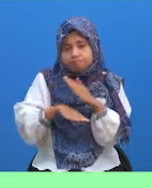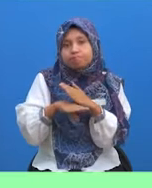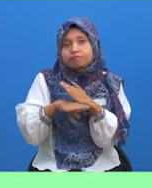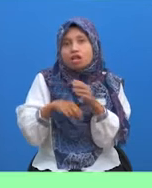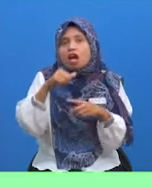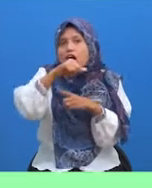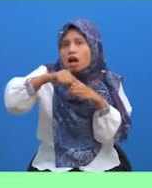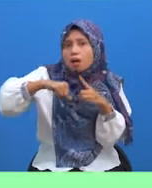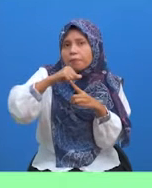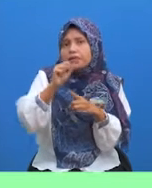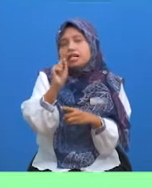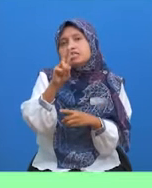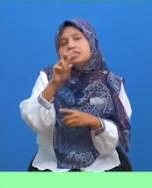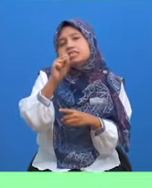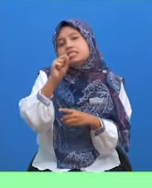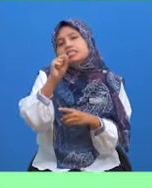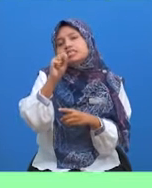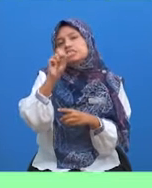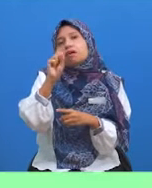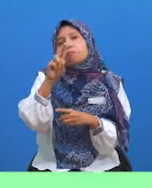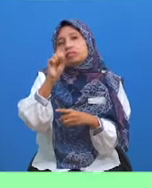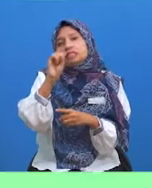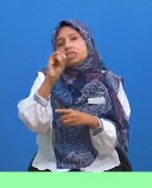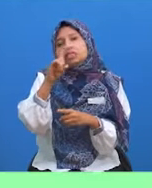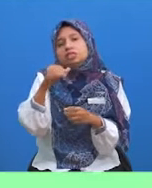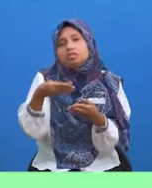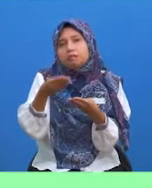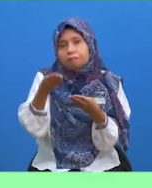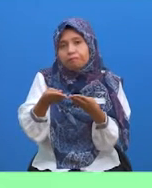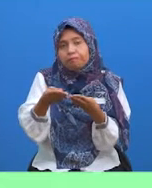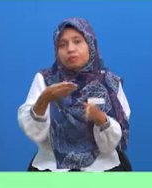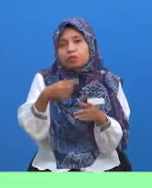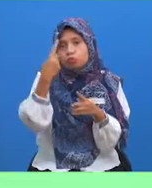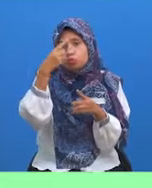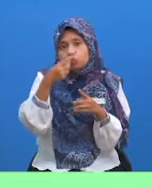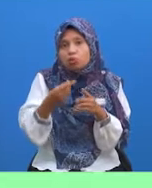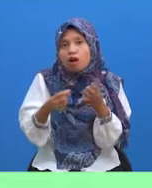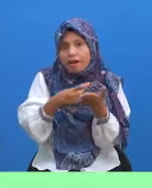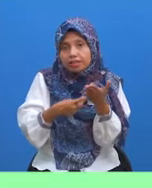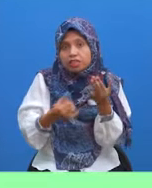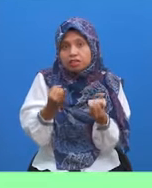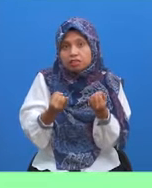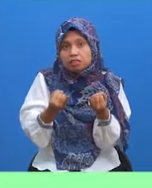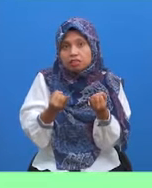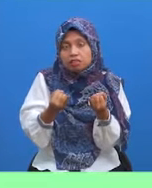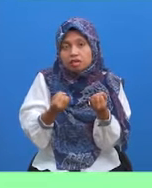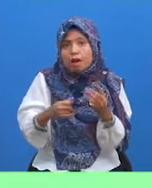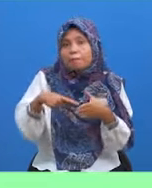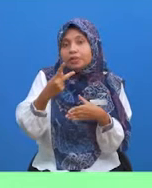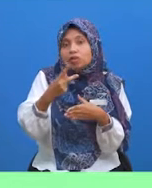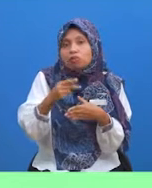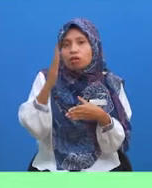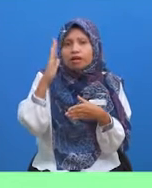diberikan ke atas keanjalan HG permintaan Anjay soksi di yang dinikmati oleh pengeluar lebih banyak daripada